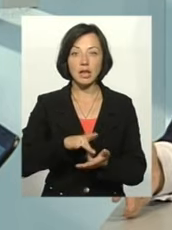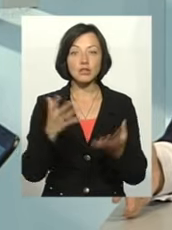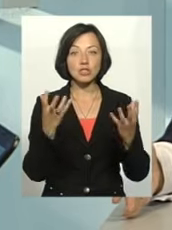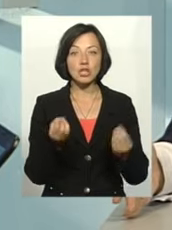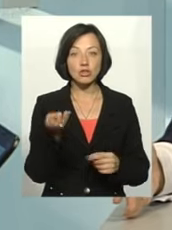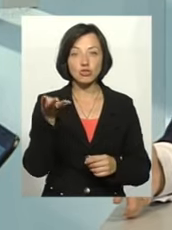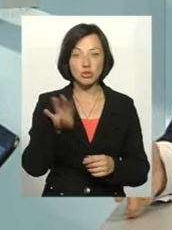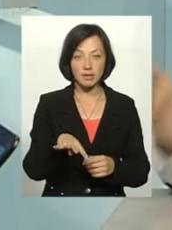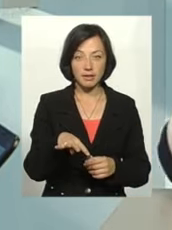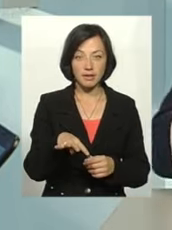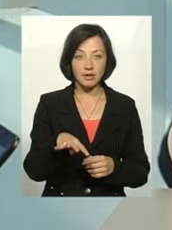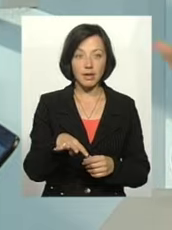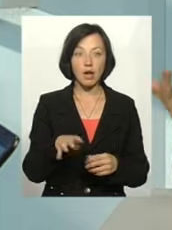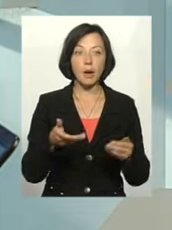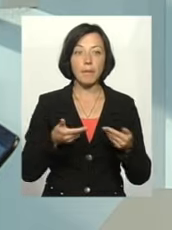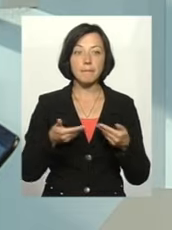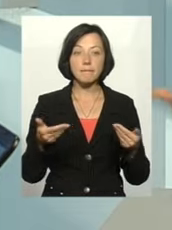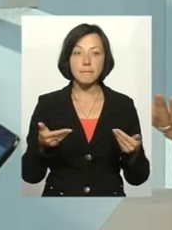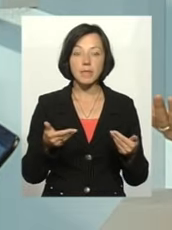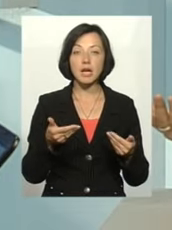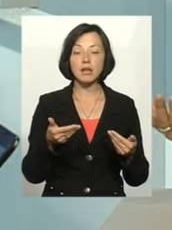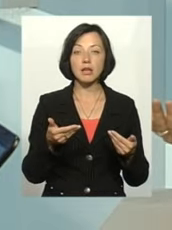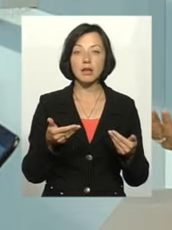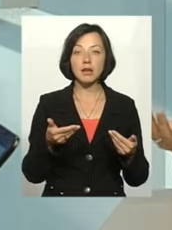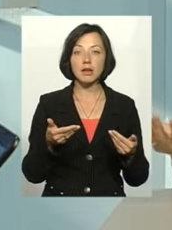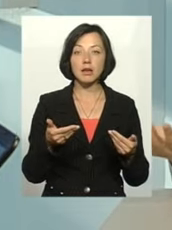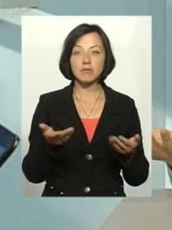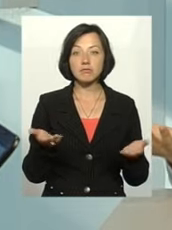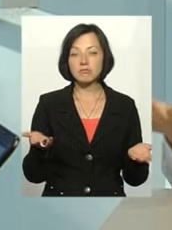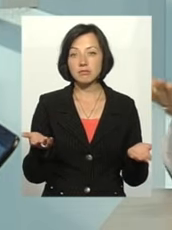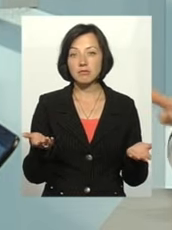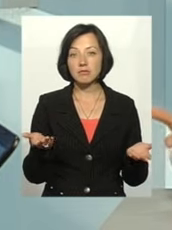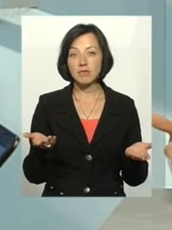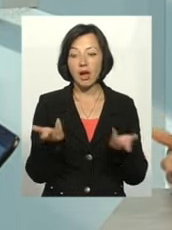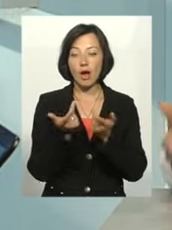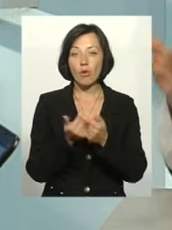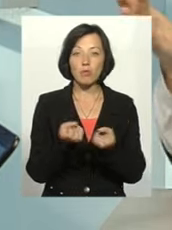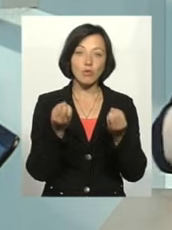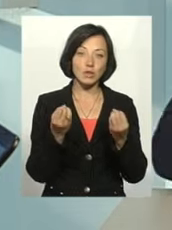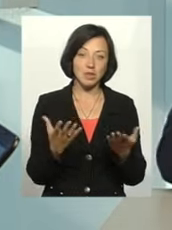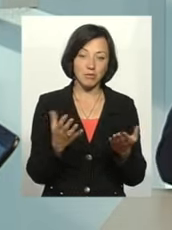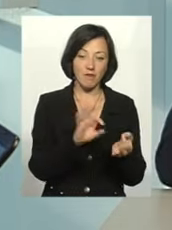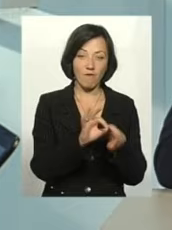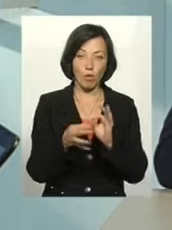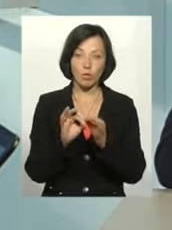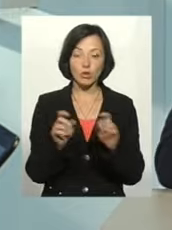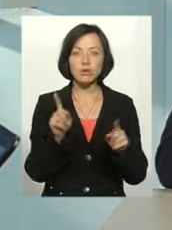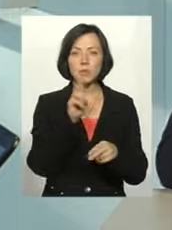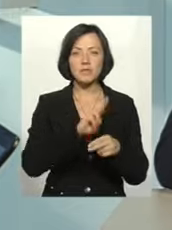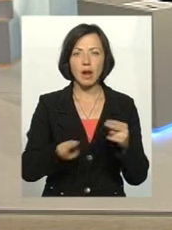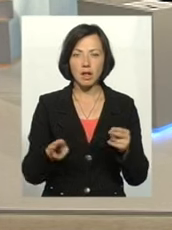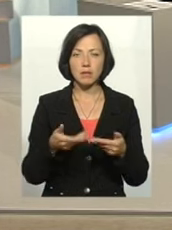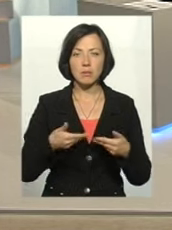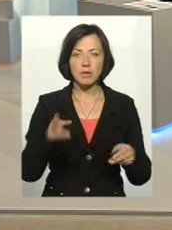таких 4. Тобто ми рахуємо простими такими викладками. Причому, що ми втратили?